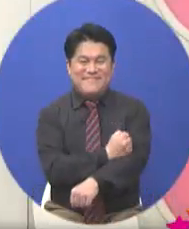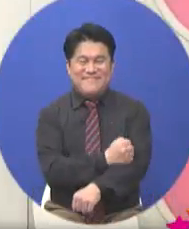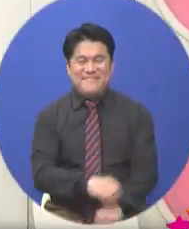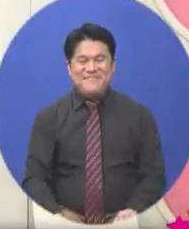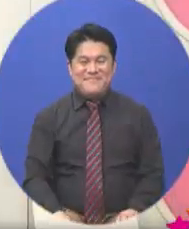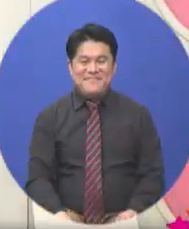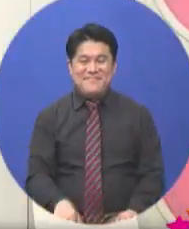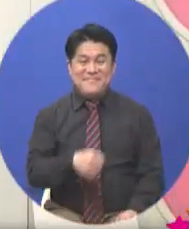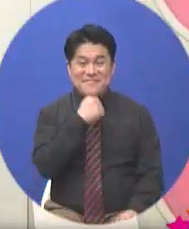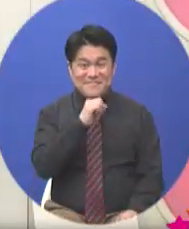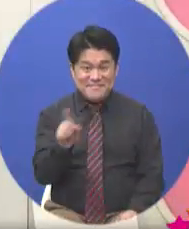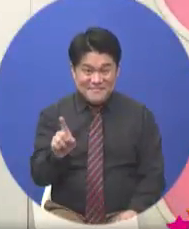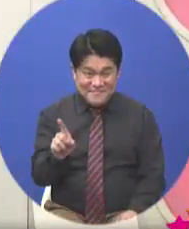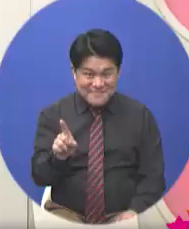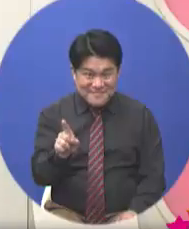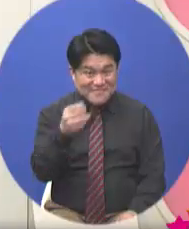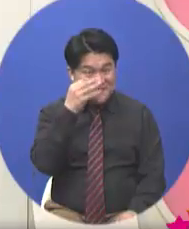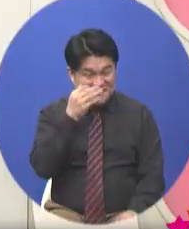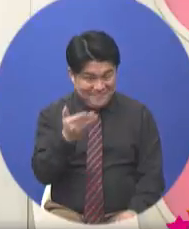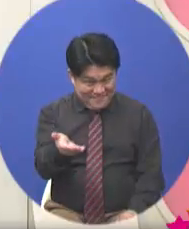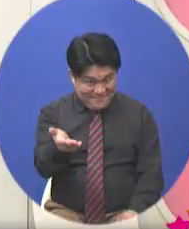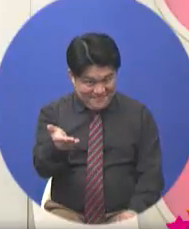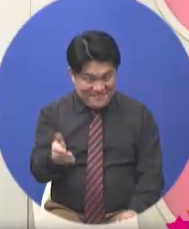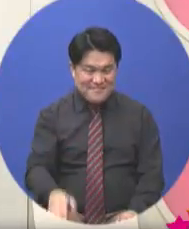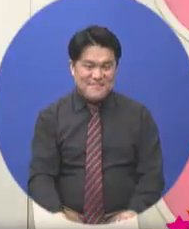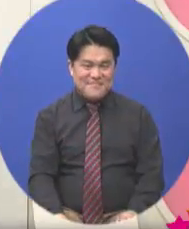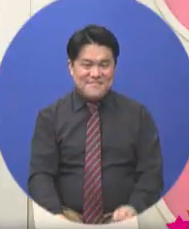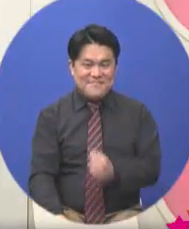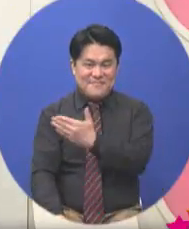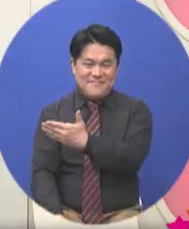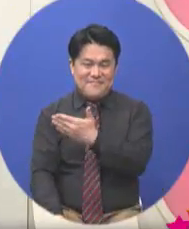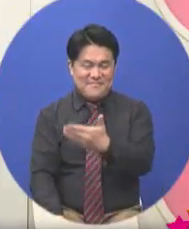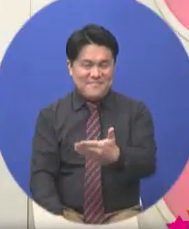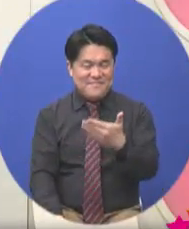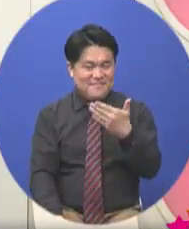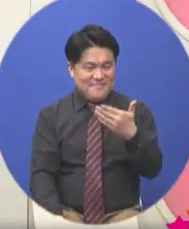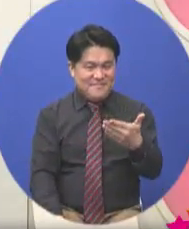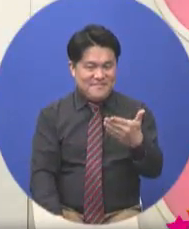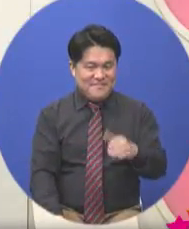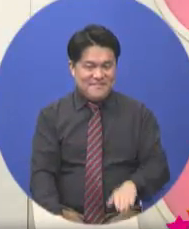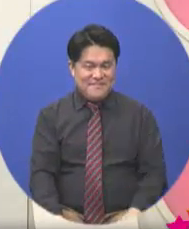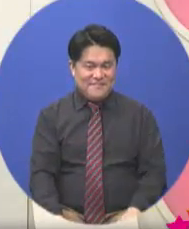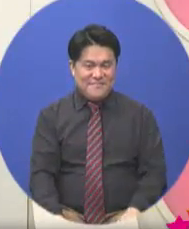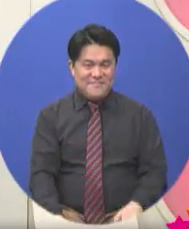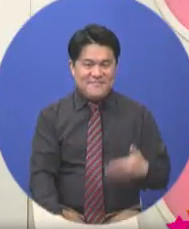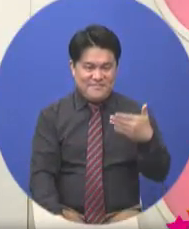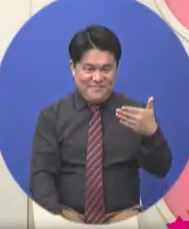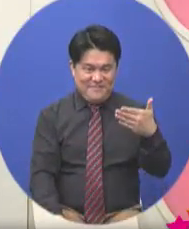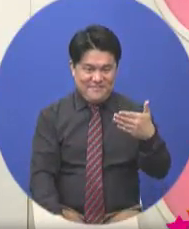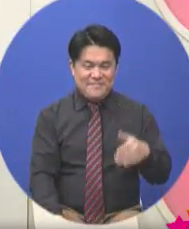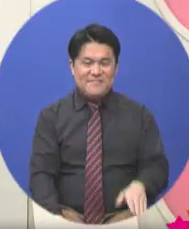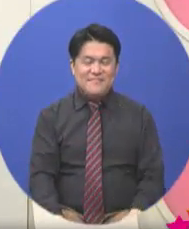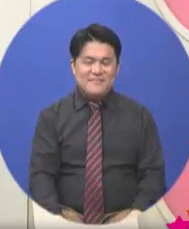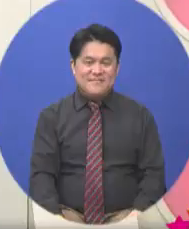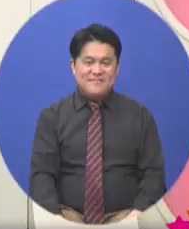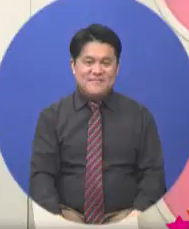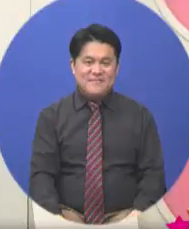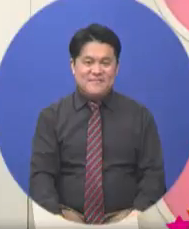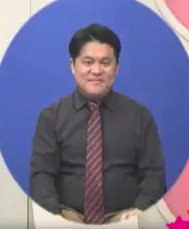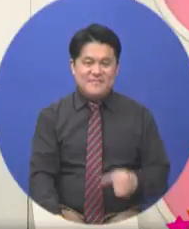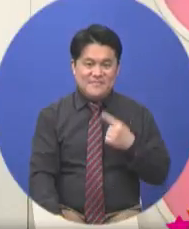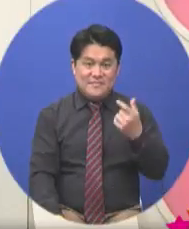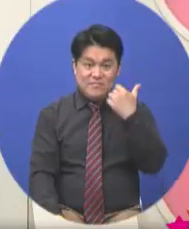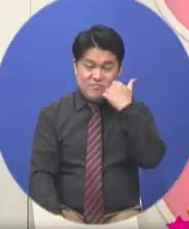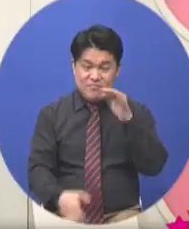하셨습니다. 점수 보겠습니다. 점수입니다. 9점, 9점, 9점. 보너스 9점. 네. 다음